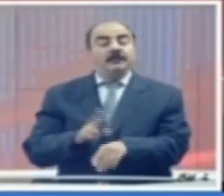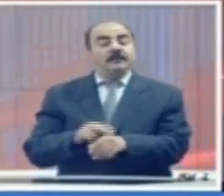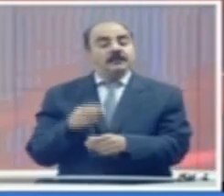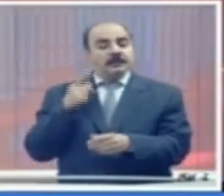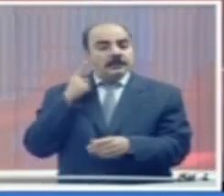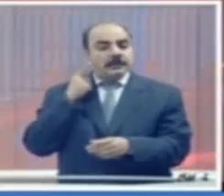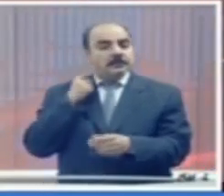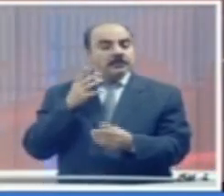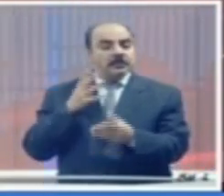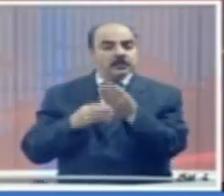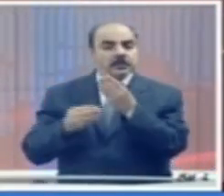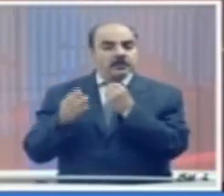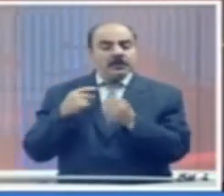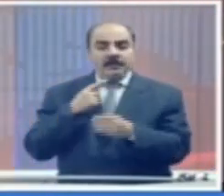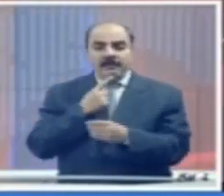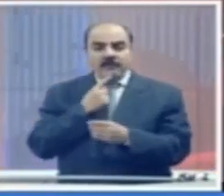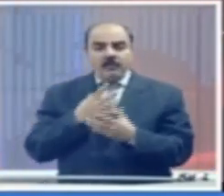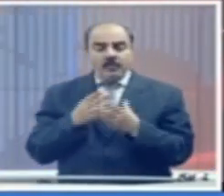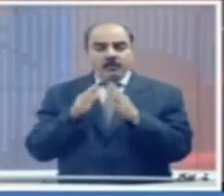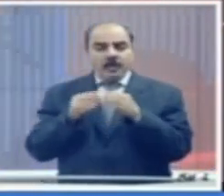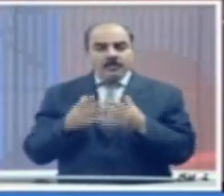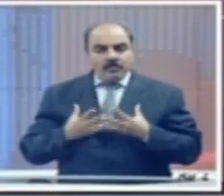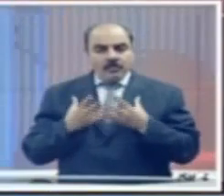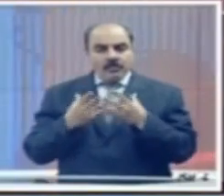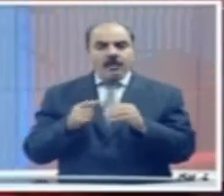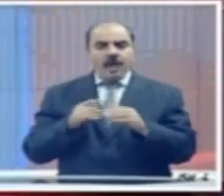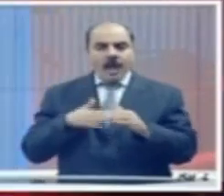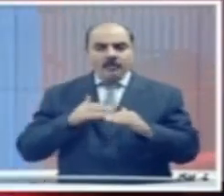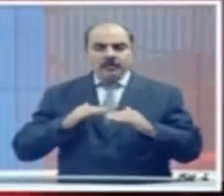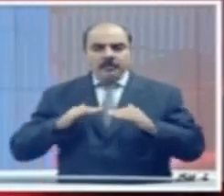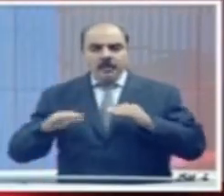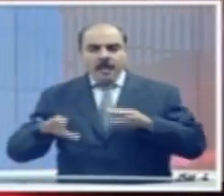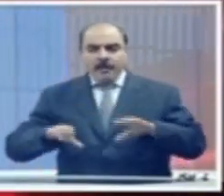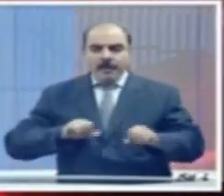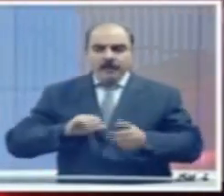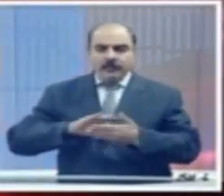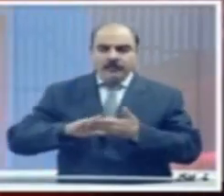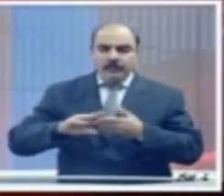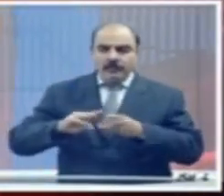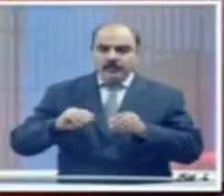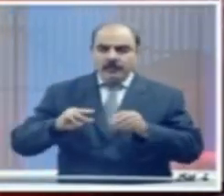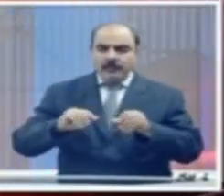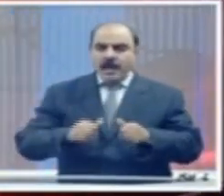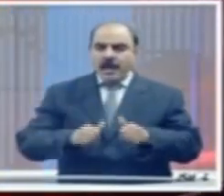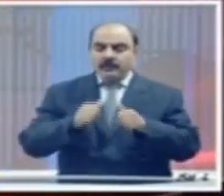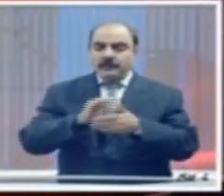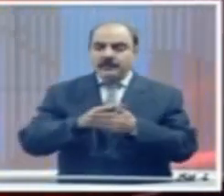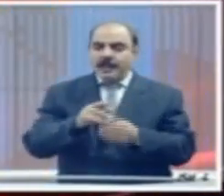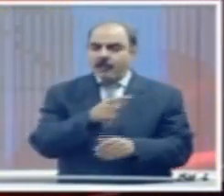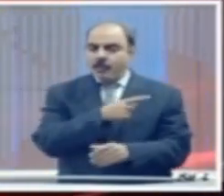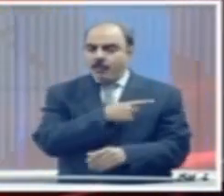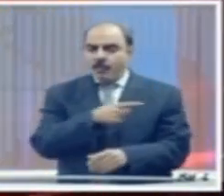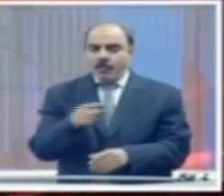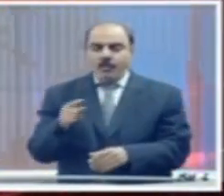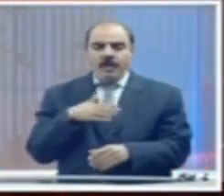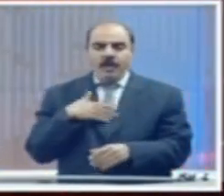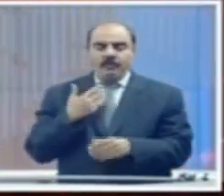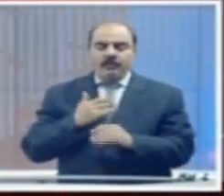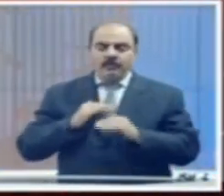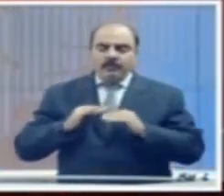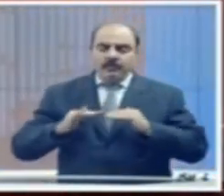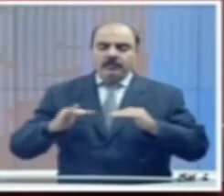استمع الوزير الفنلندي للرؤية المصرية لتحقيق الاستقرار بالمنطقة وجهود التوصل لتسويات سياسية